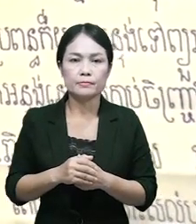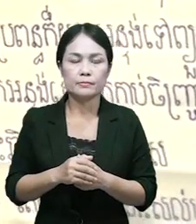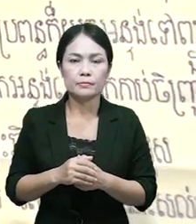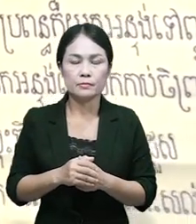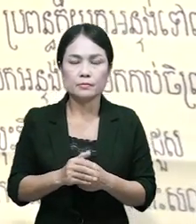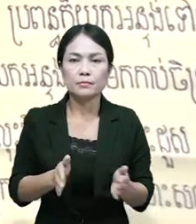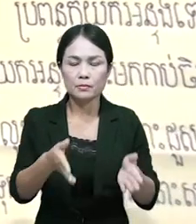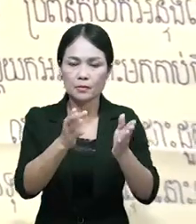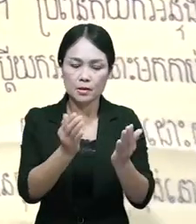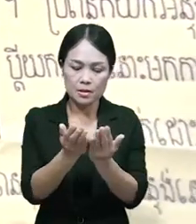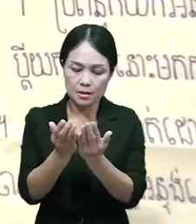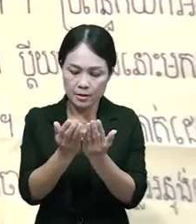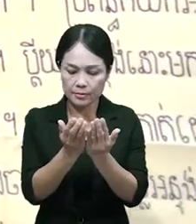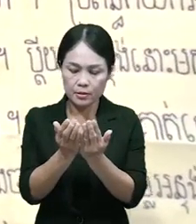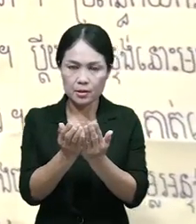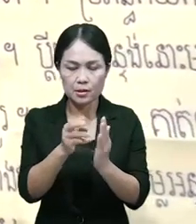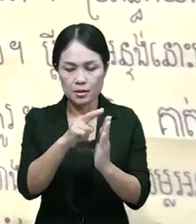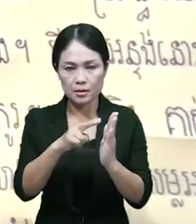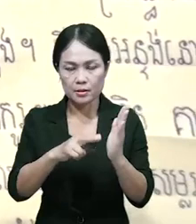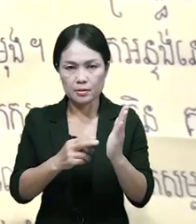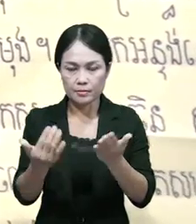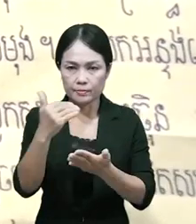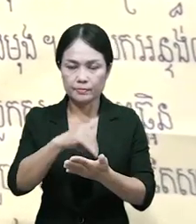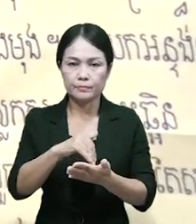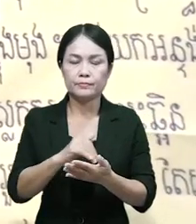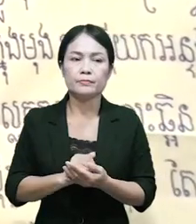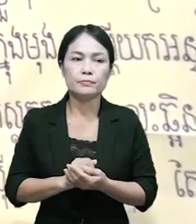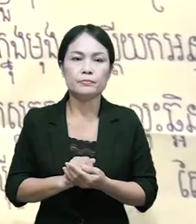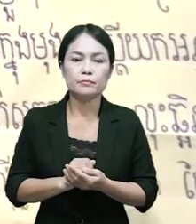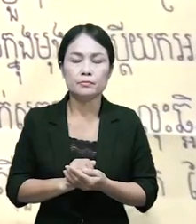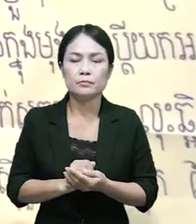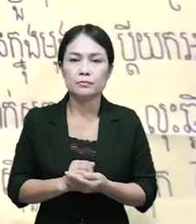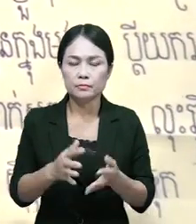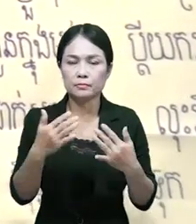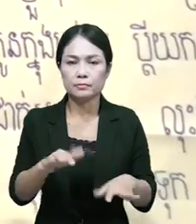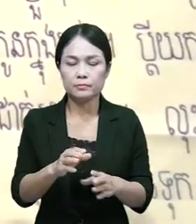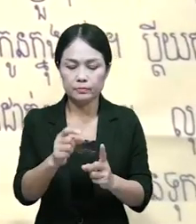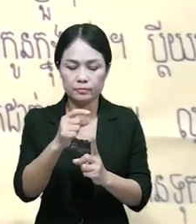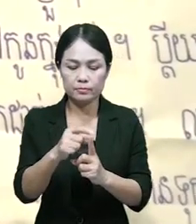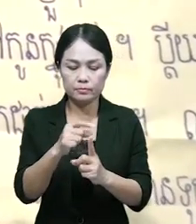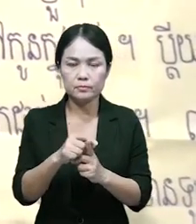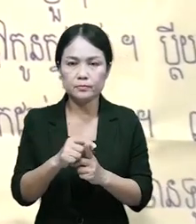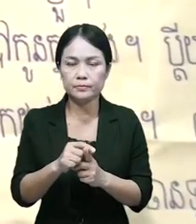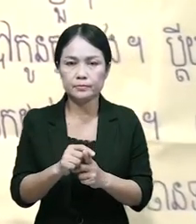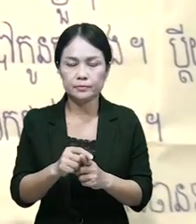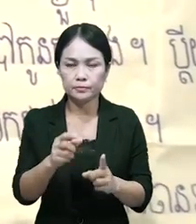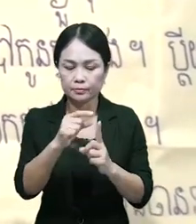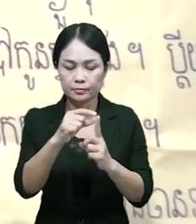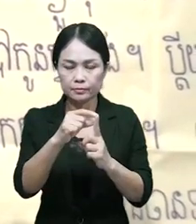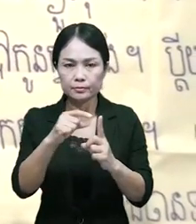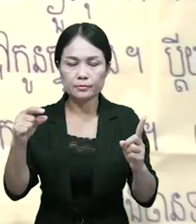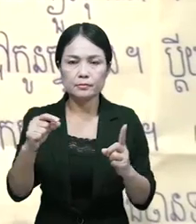ចូលអានអត្ថបទឡើងវិញរួចរកពាក្យ ជាកិរិ